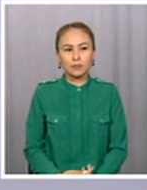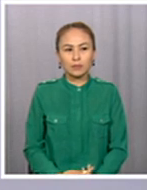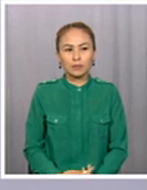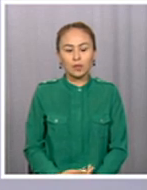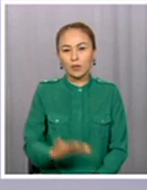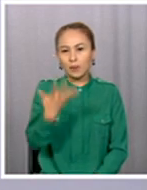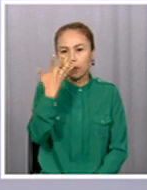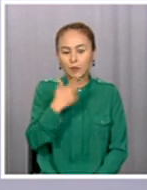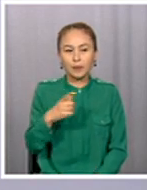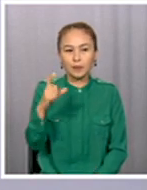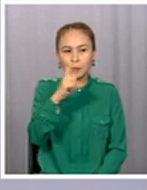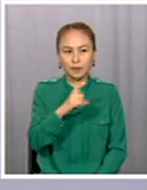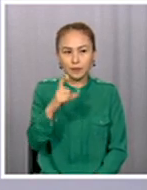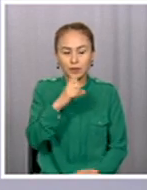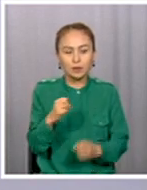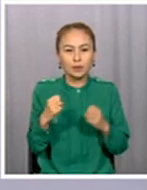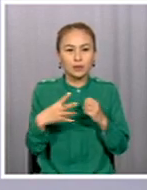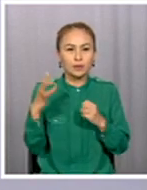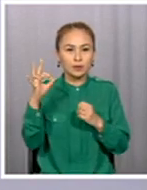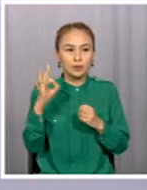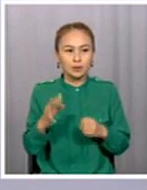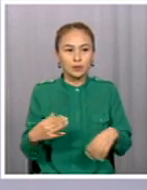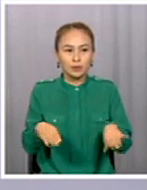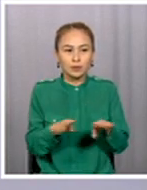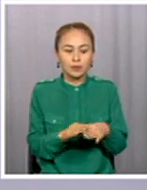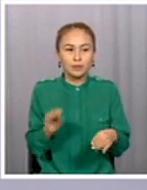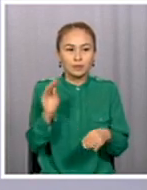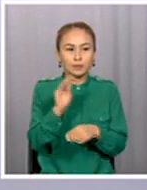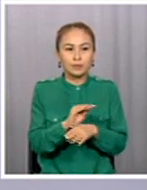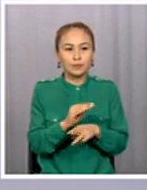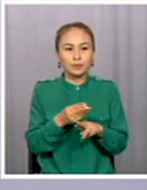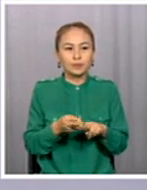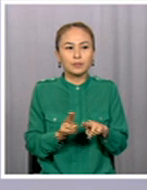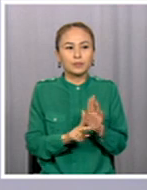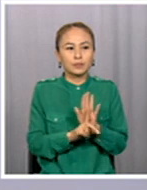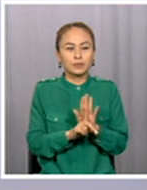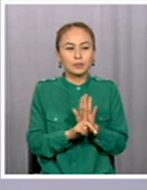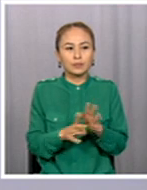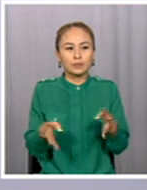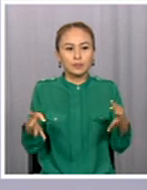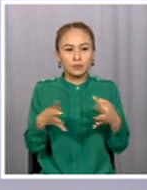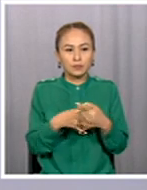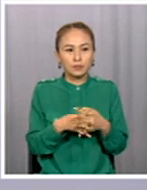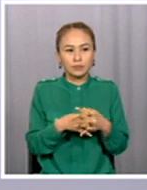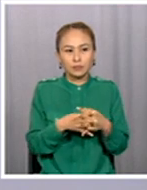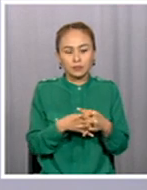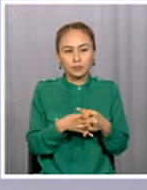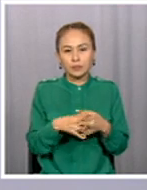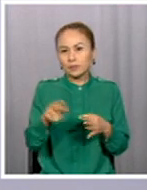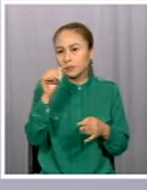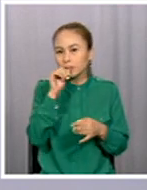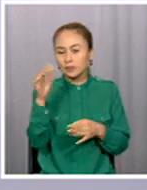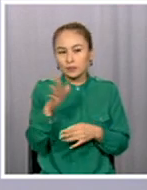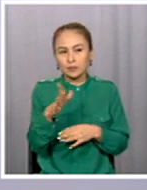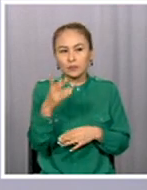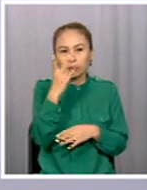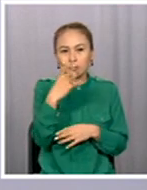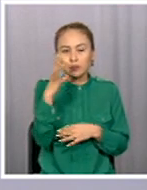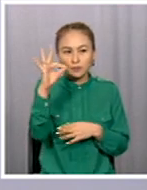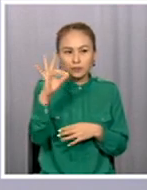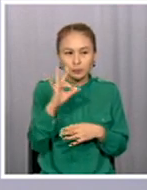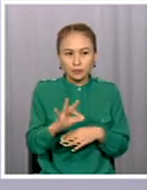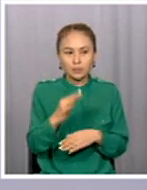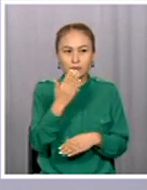түсті 15% болып тұрған бұл қоспадағы мыстың үлесі. Ал мына сұр түсті 25%